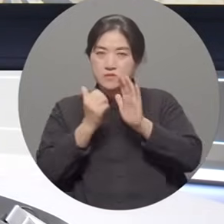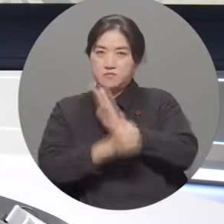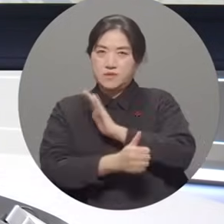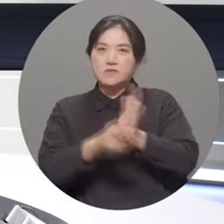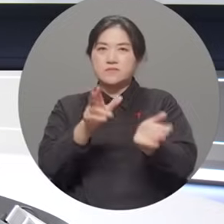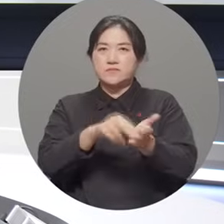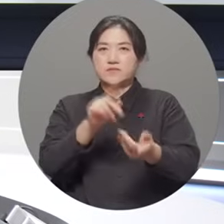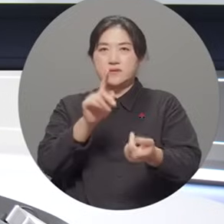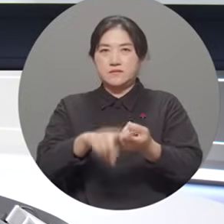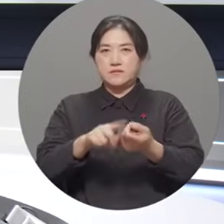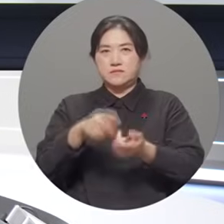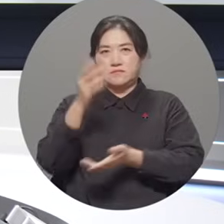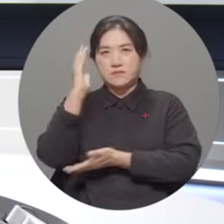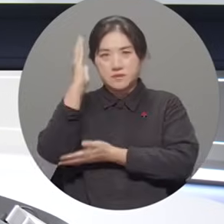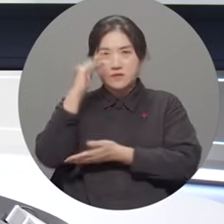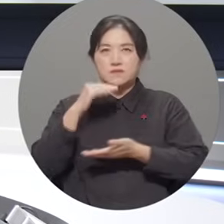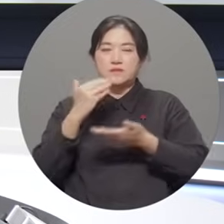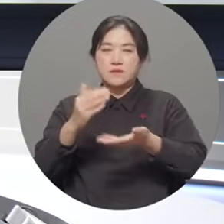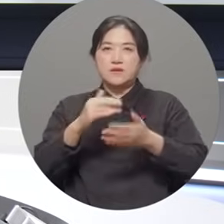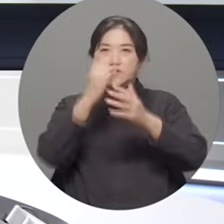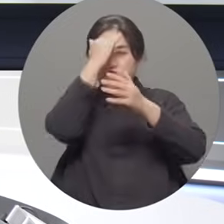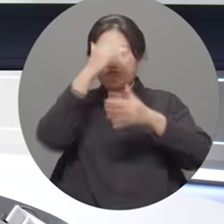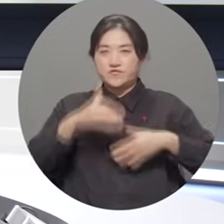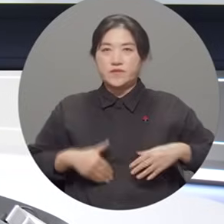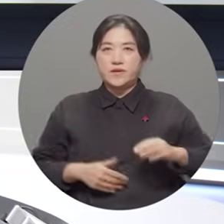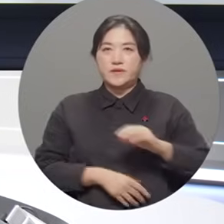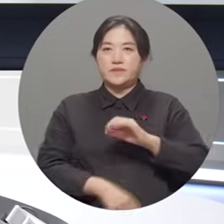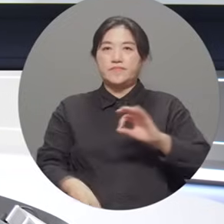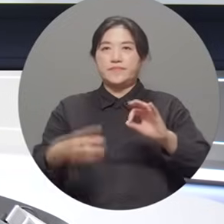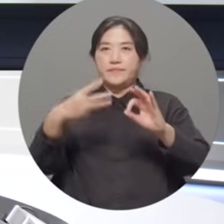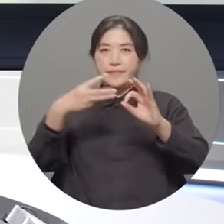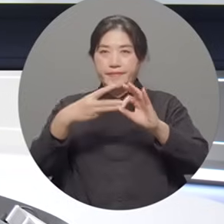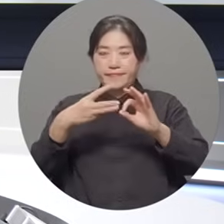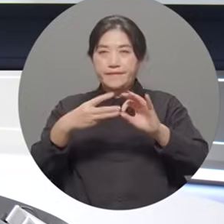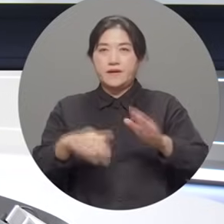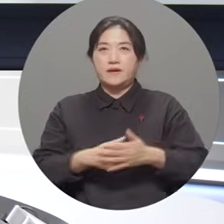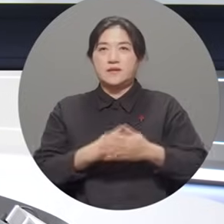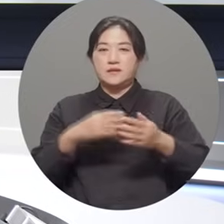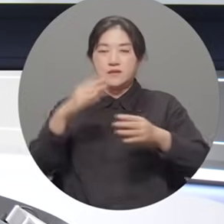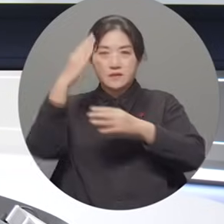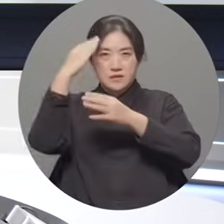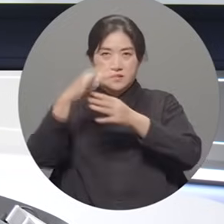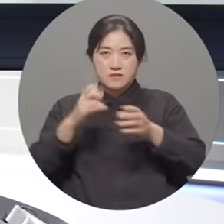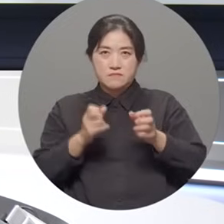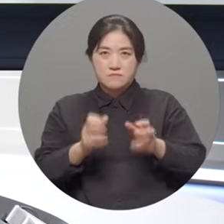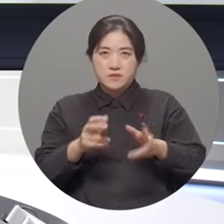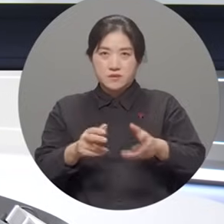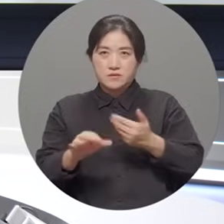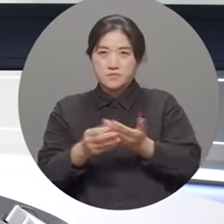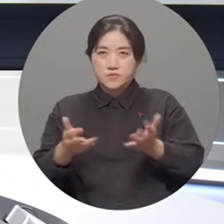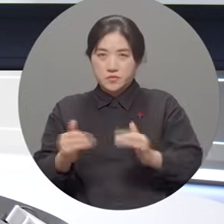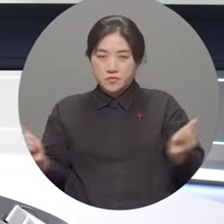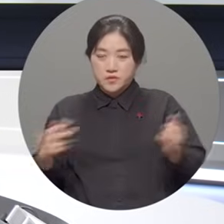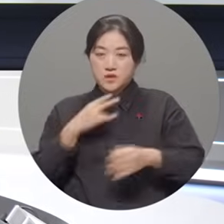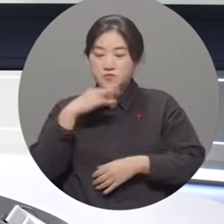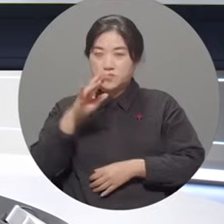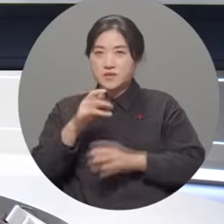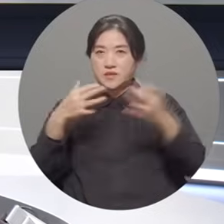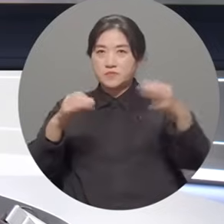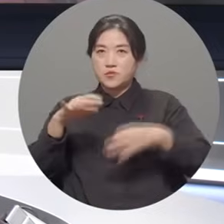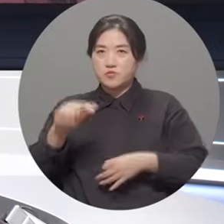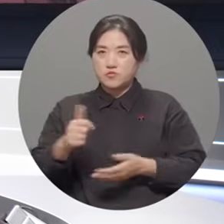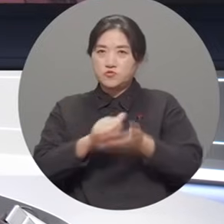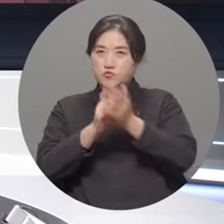태안 화력발전소에서 비정규직 노동자였던 24살 김용균 씨가 숨진 지 사흘 뒤면 5년이 되는데요. 대법원이